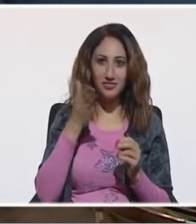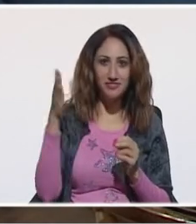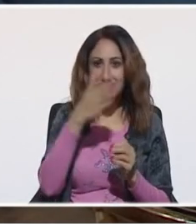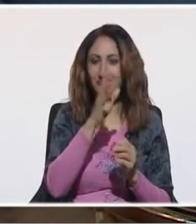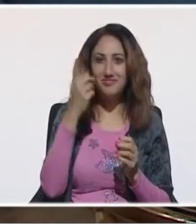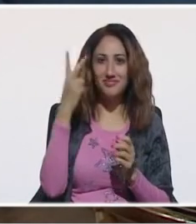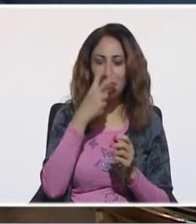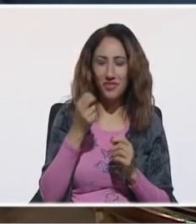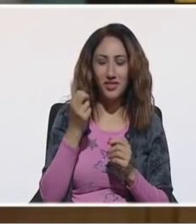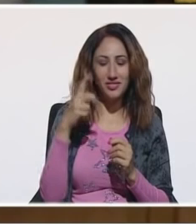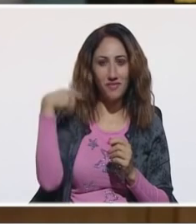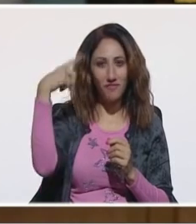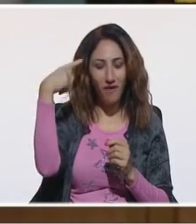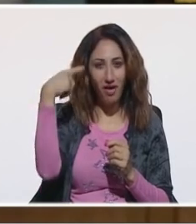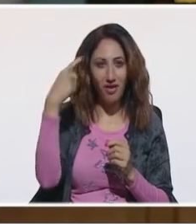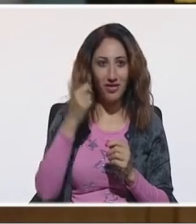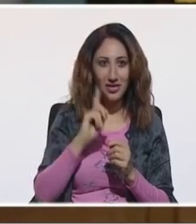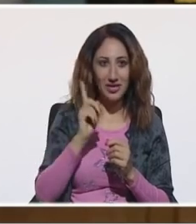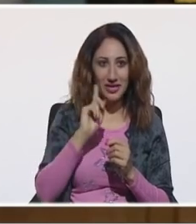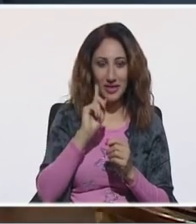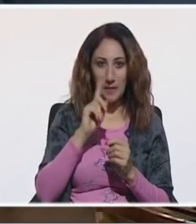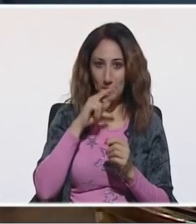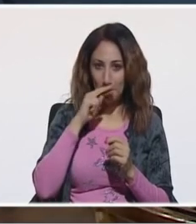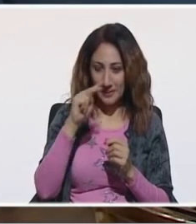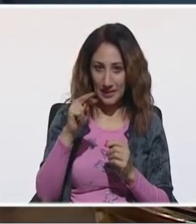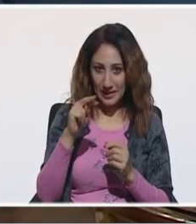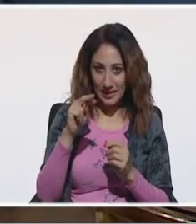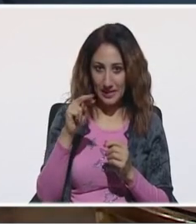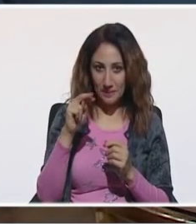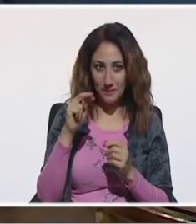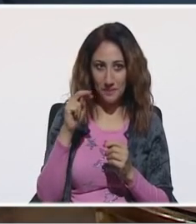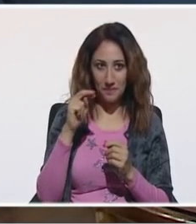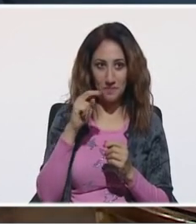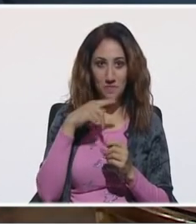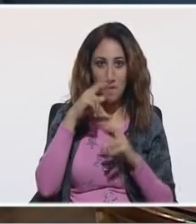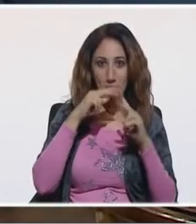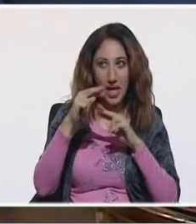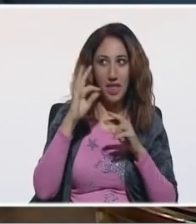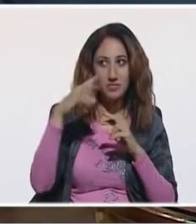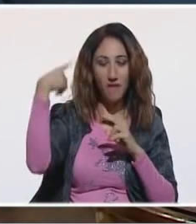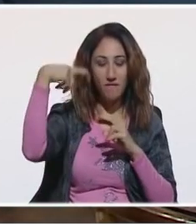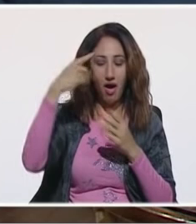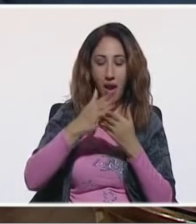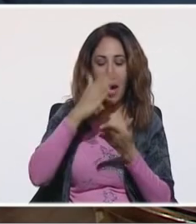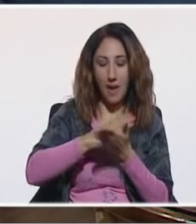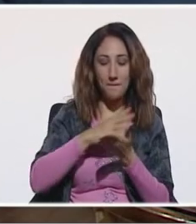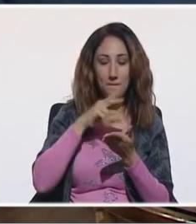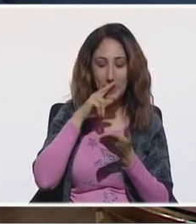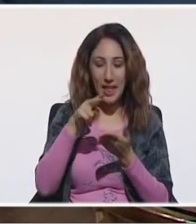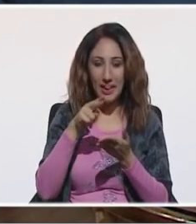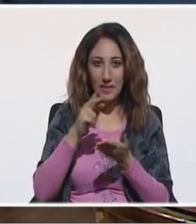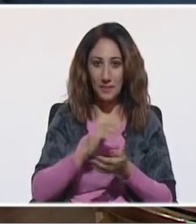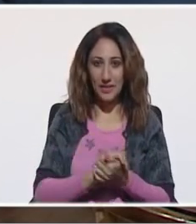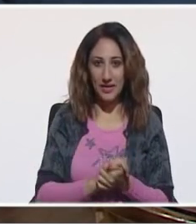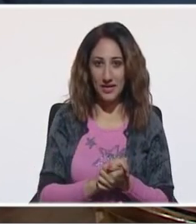دي. خير. طيب مش بتفكر قبل ما تتكلم؟ ما بتفكرش قبل ما تتكلم. هي قالت هو حد